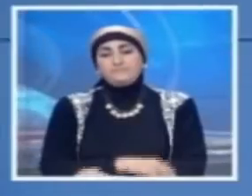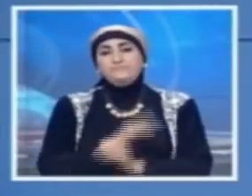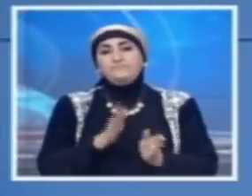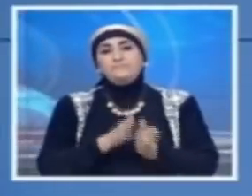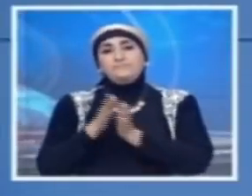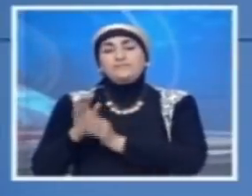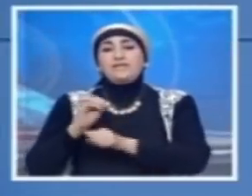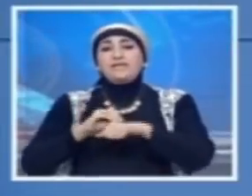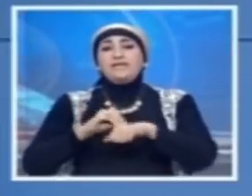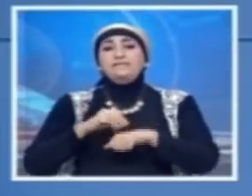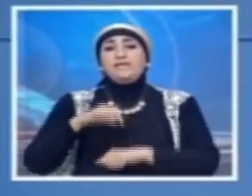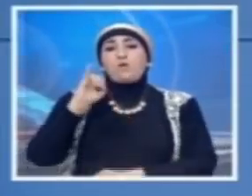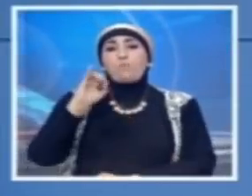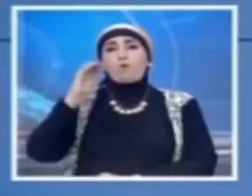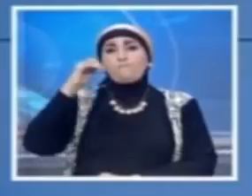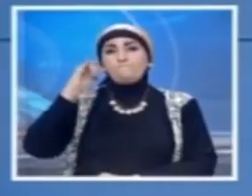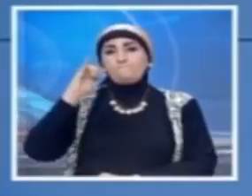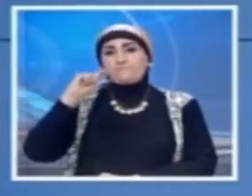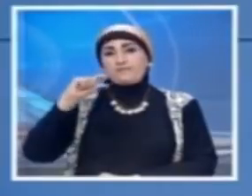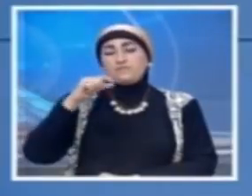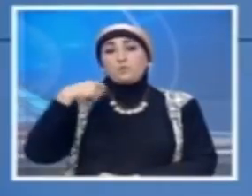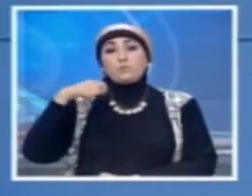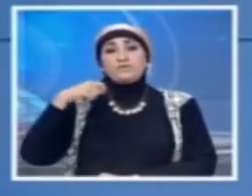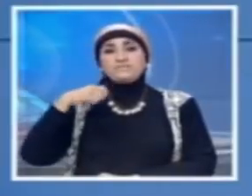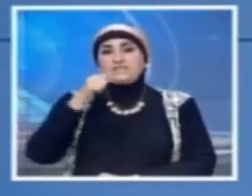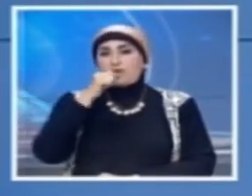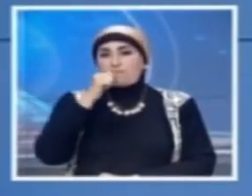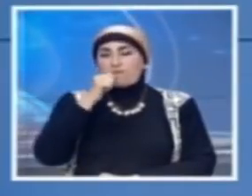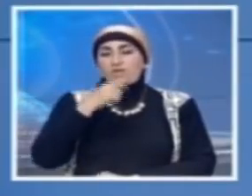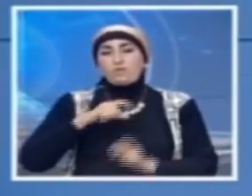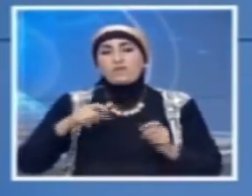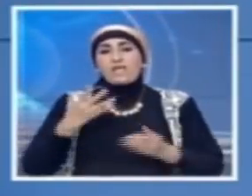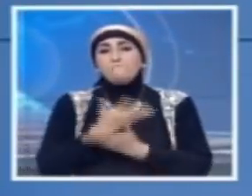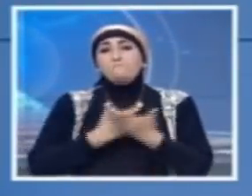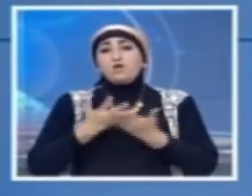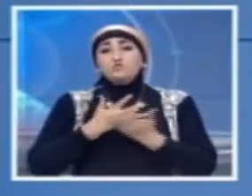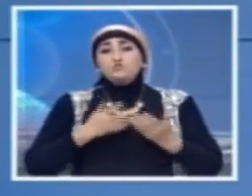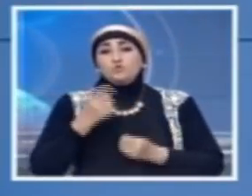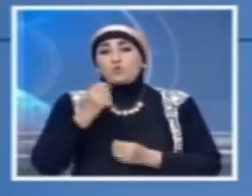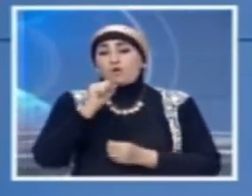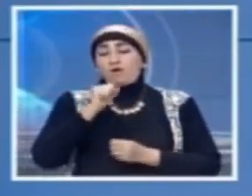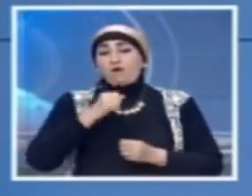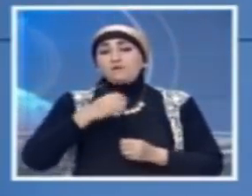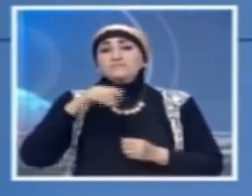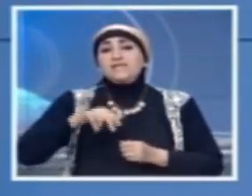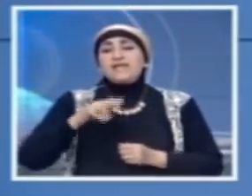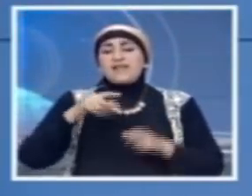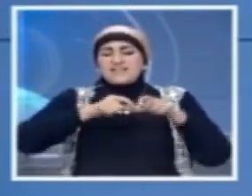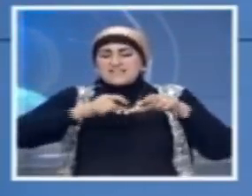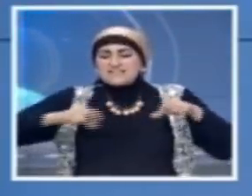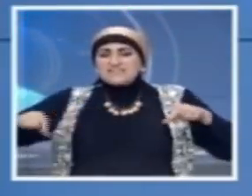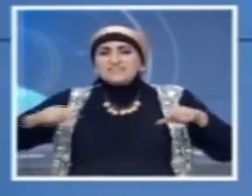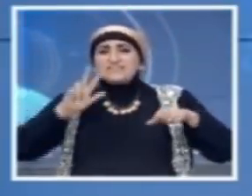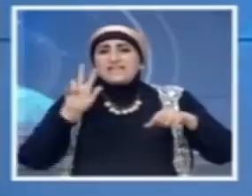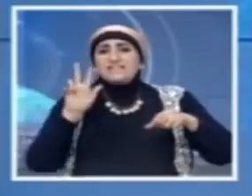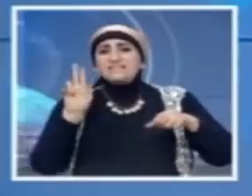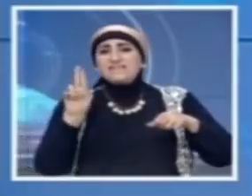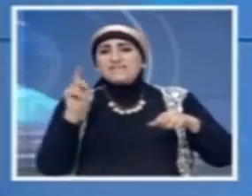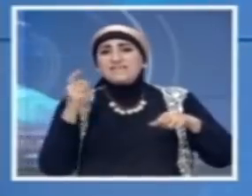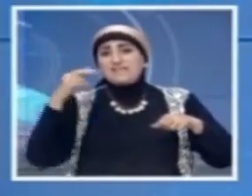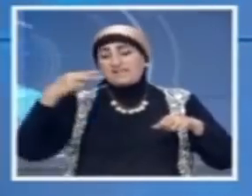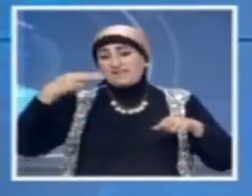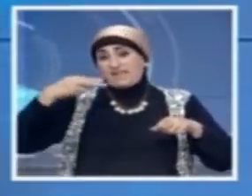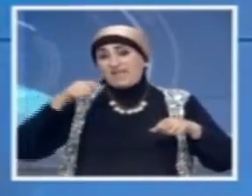أكد محمد عبد العاطي وزير الموارد المائية والري أن المشروع القومي لتأهيل الترع يهدف لتحسين عملية إدارة وتوزيع